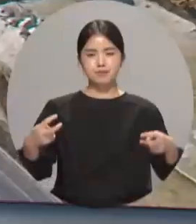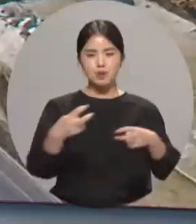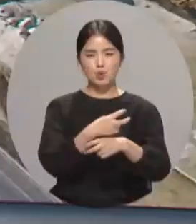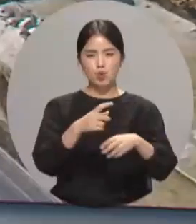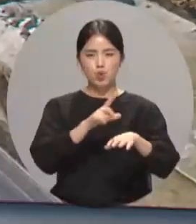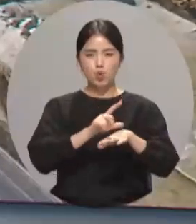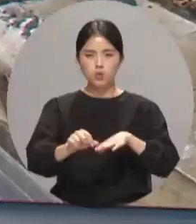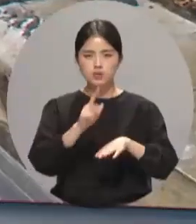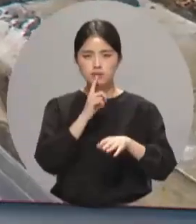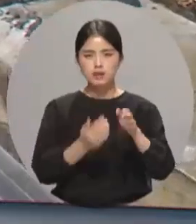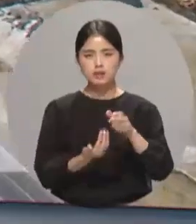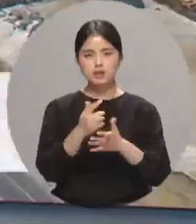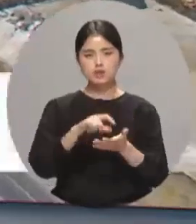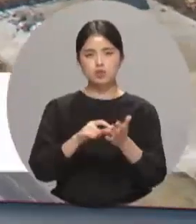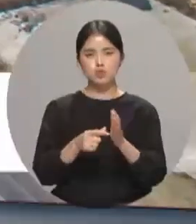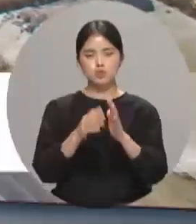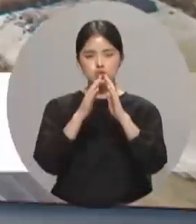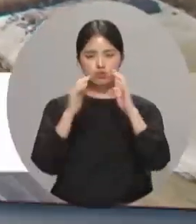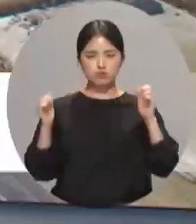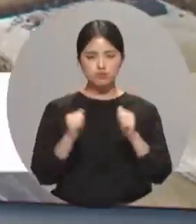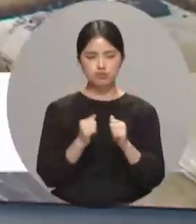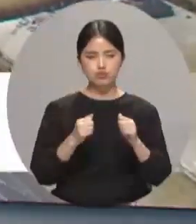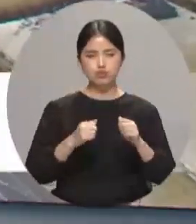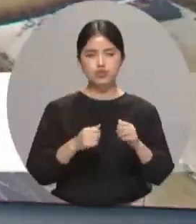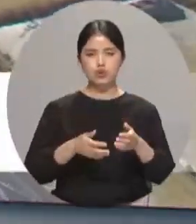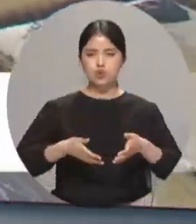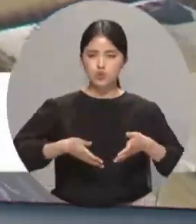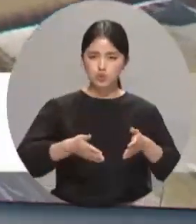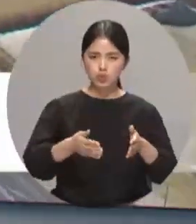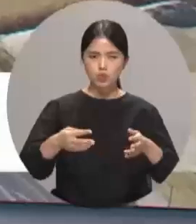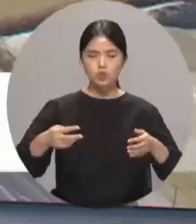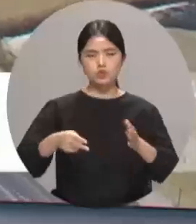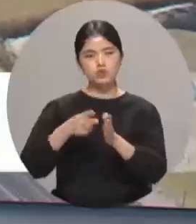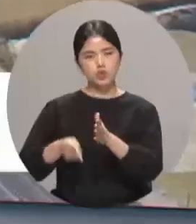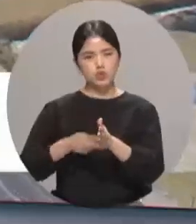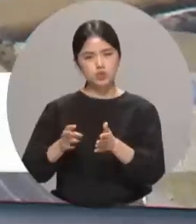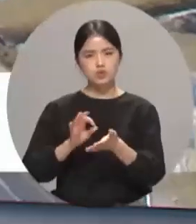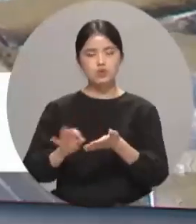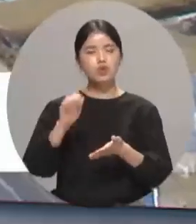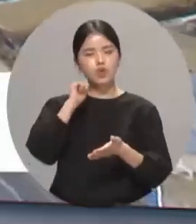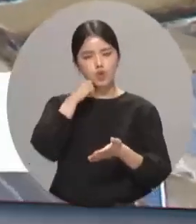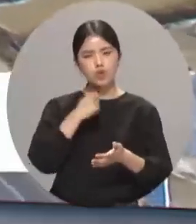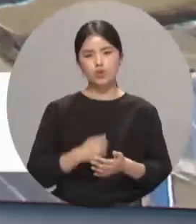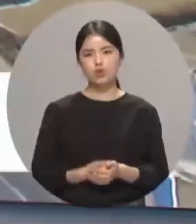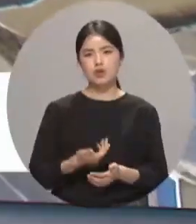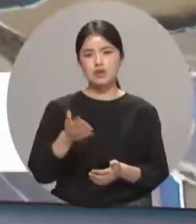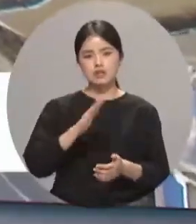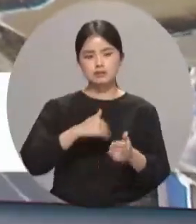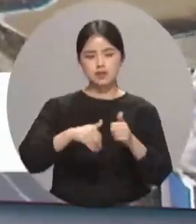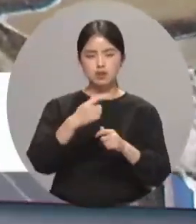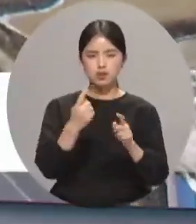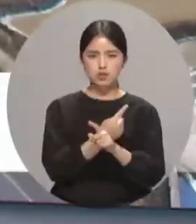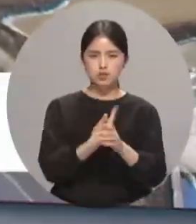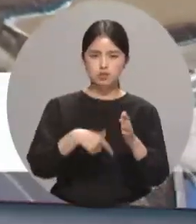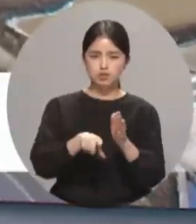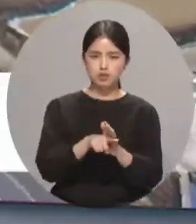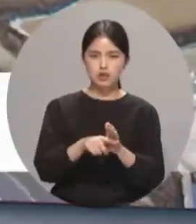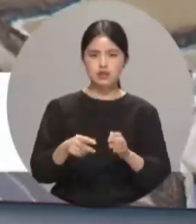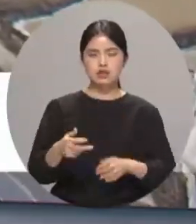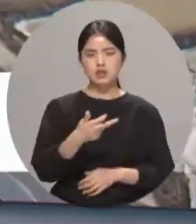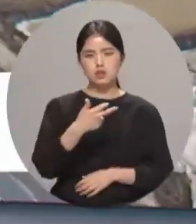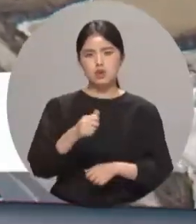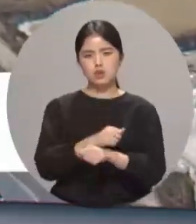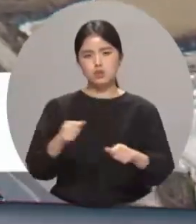교통오지라는 말이 나올 정도로 전북은 도로나 철도 이용에 여간 불편한 게 아닌데요. 하지만 여건을 개선하기 위한